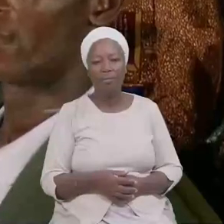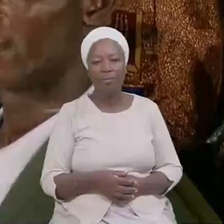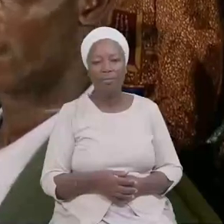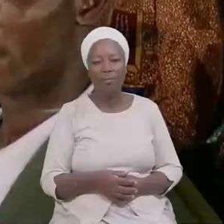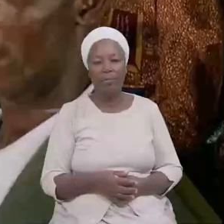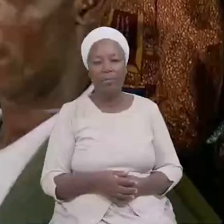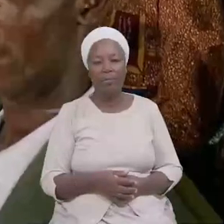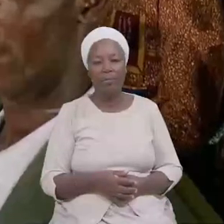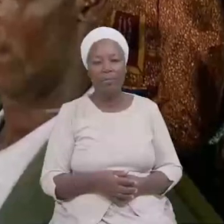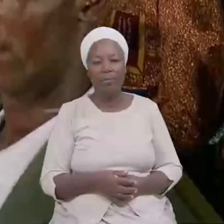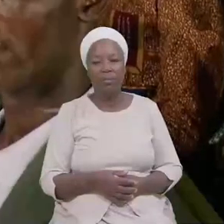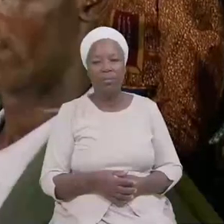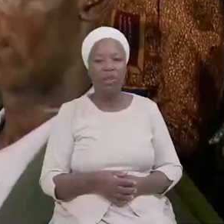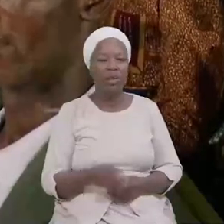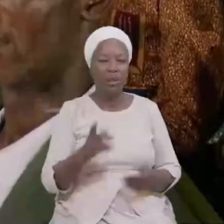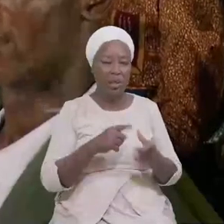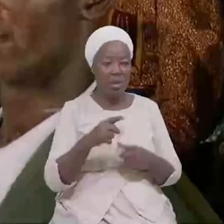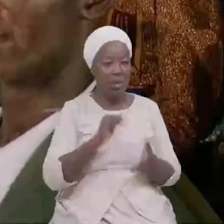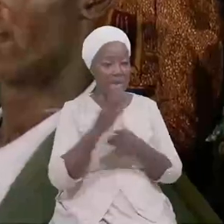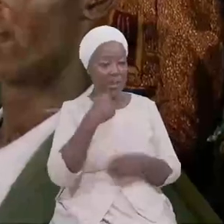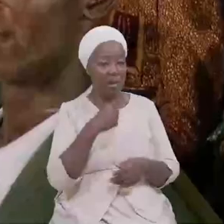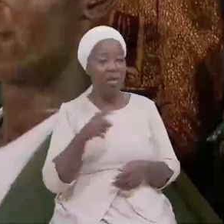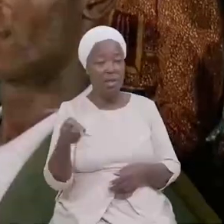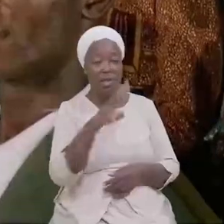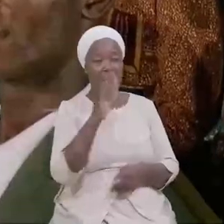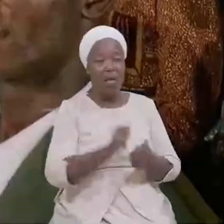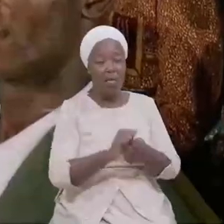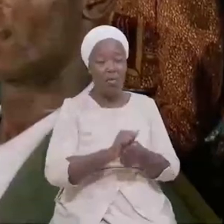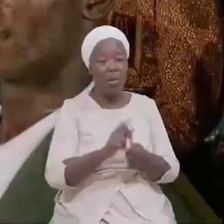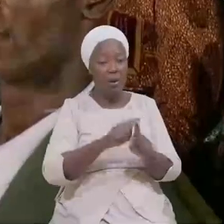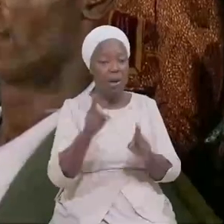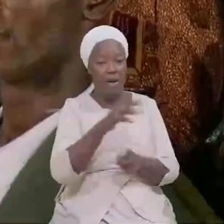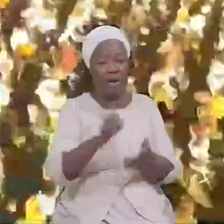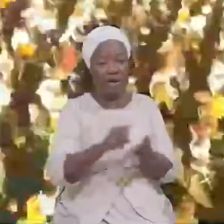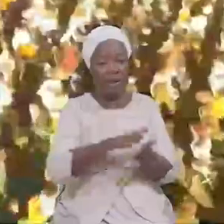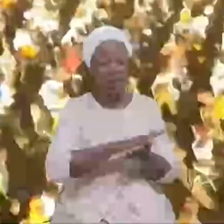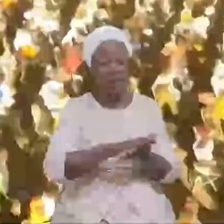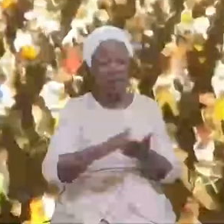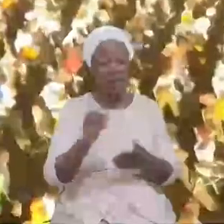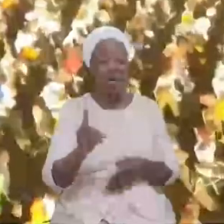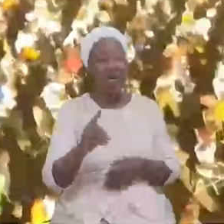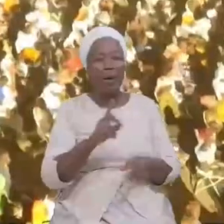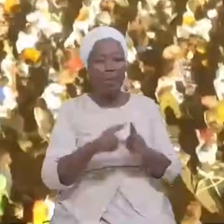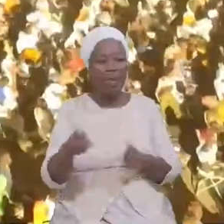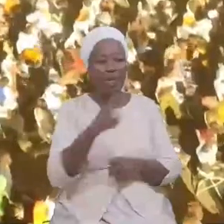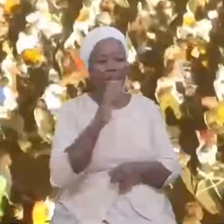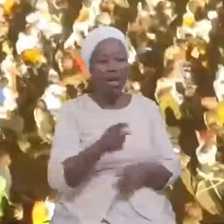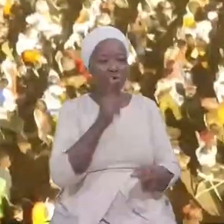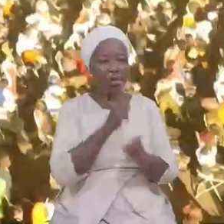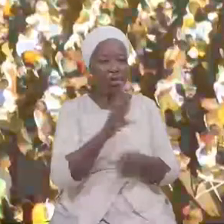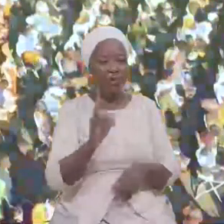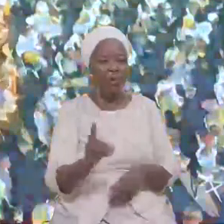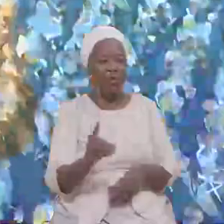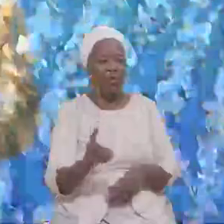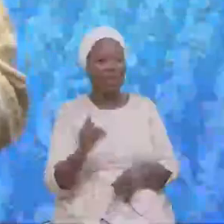C'est pourquoi il dit, vous avez été lavé, mais vous avez été sanctifié. Vous avez été justifié